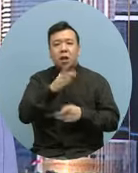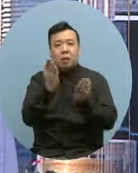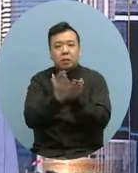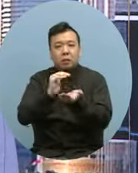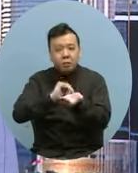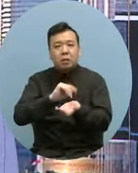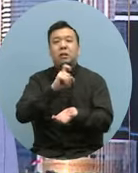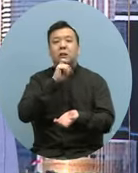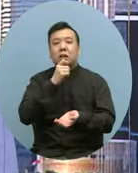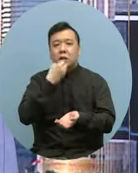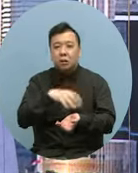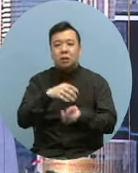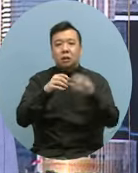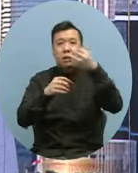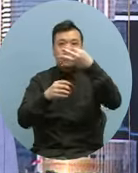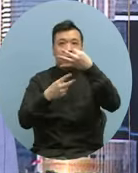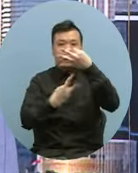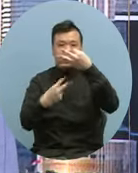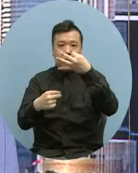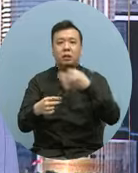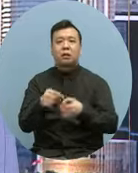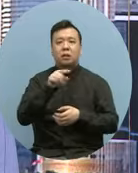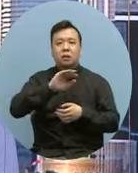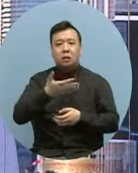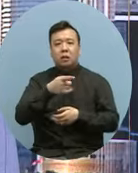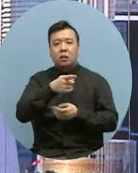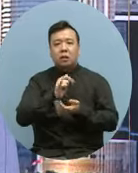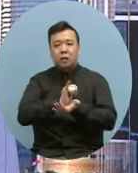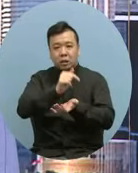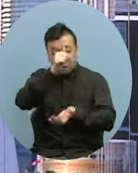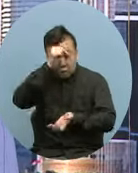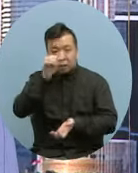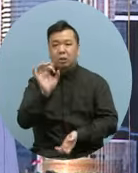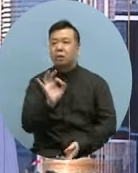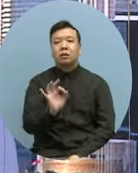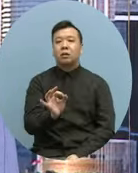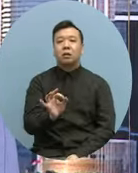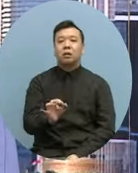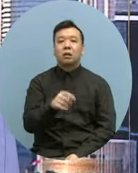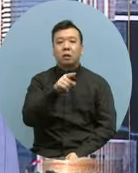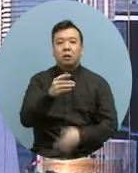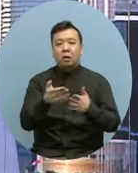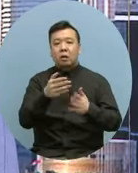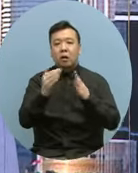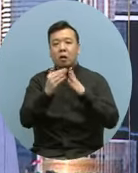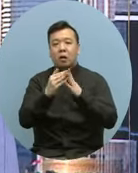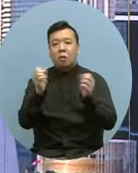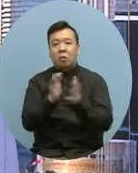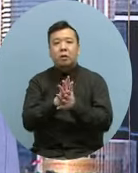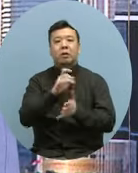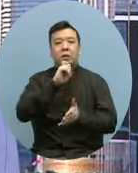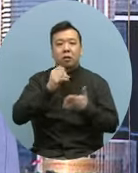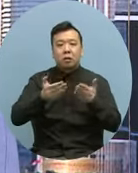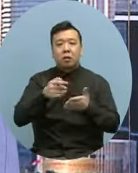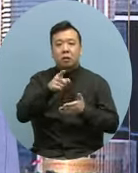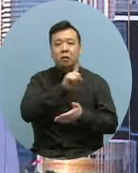診個案咁樣嘅，喺3月27咁樣，咁但係就唔需要入醫院嘅，咁可能有機會喺屋企感染啦。